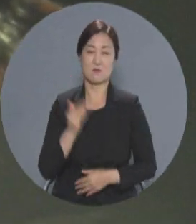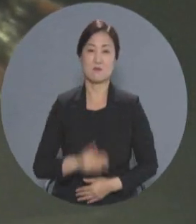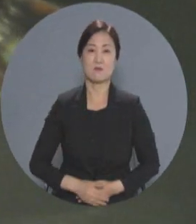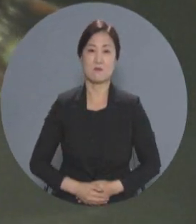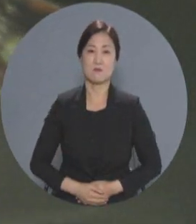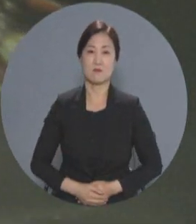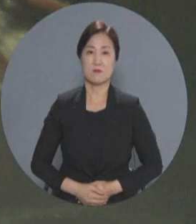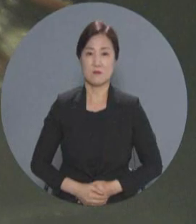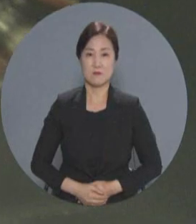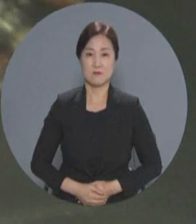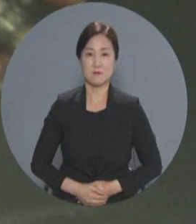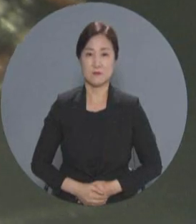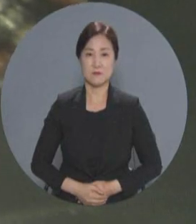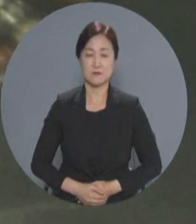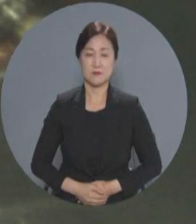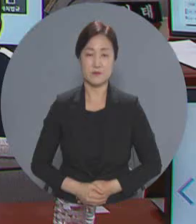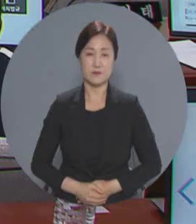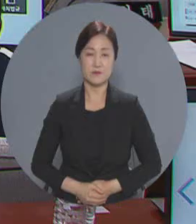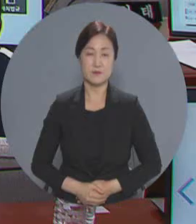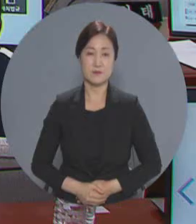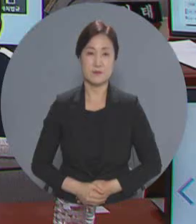MBC 뉴스 김한수입니다.